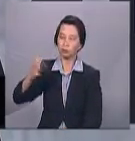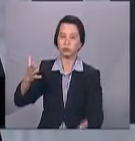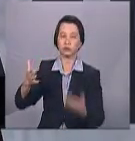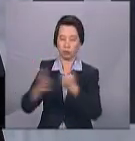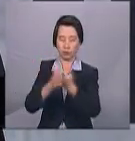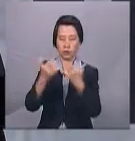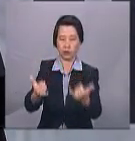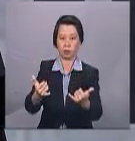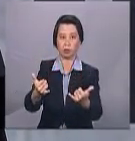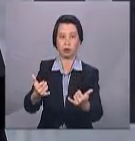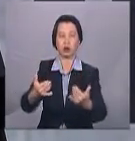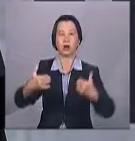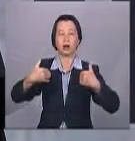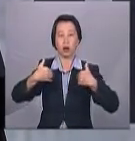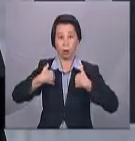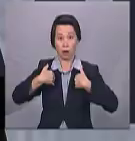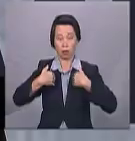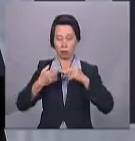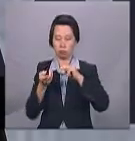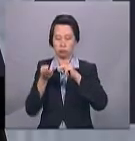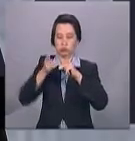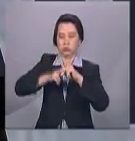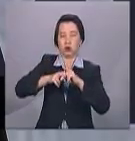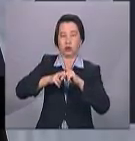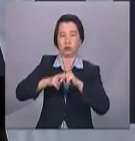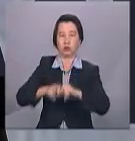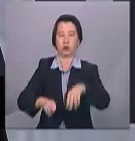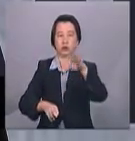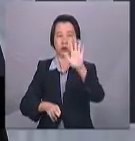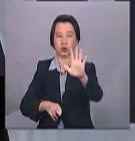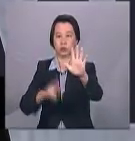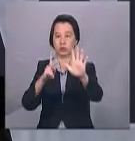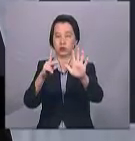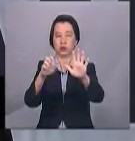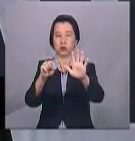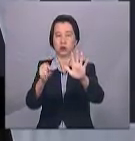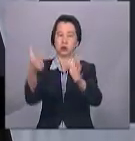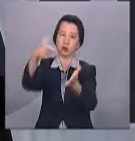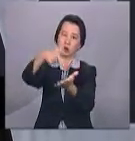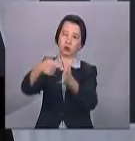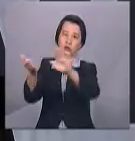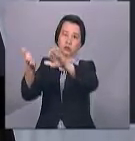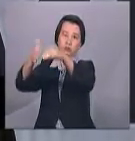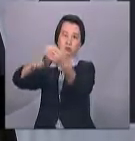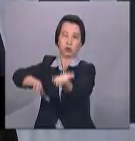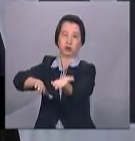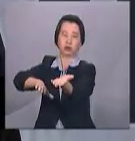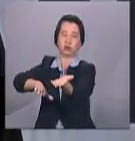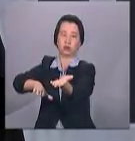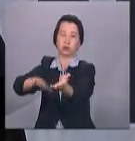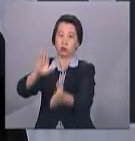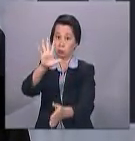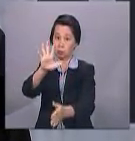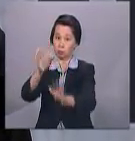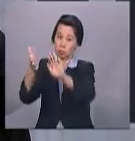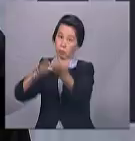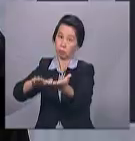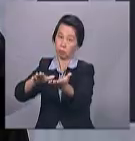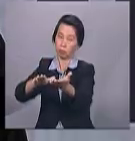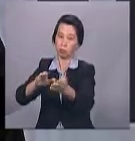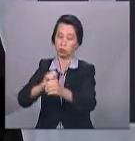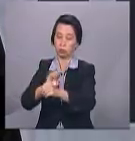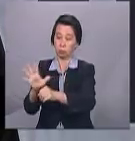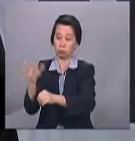kini terdapat pertambahan 5 kes lagi kematian berkaitan dengan COVID-19.